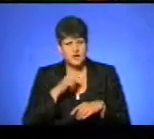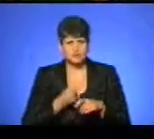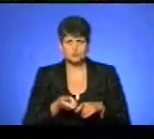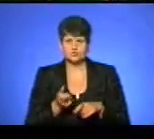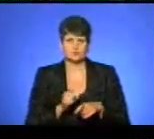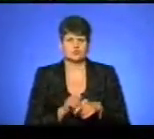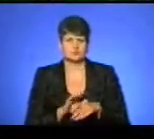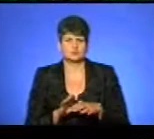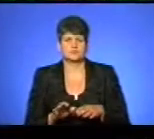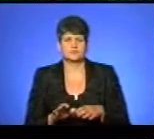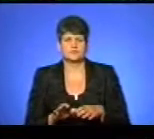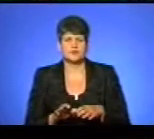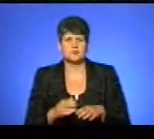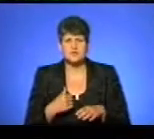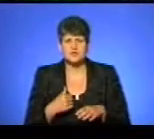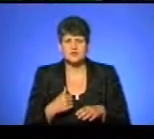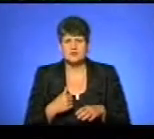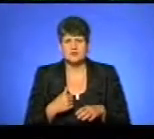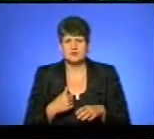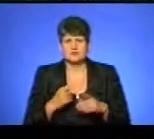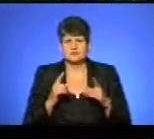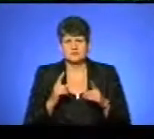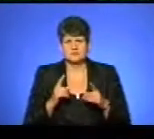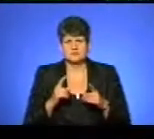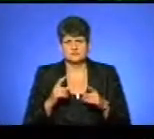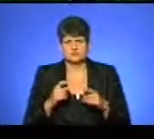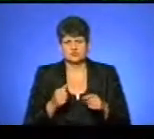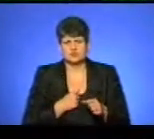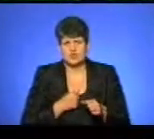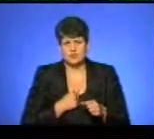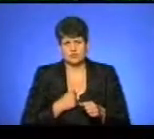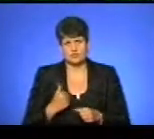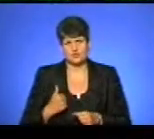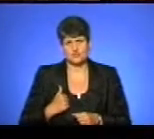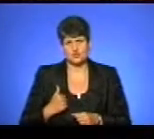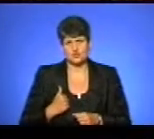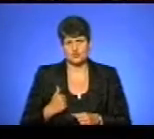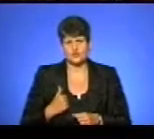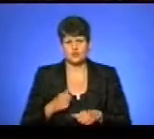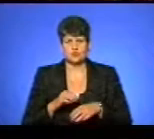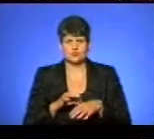то мені чимось жалко військових, що носять цей костюм.